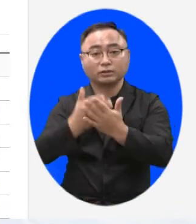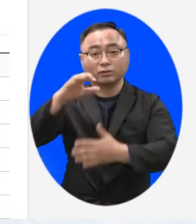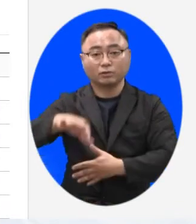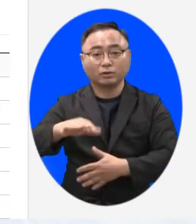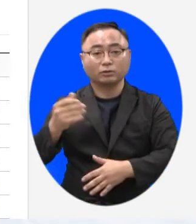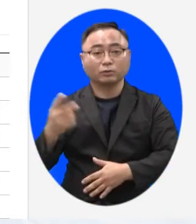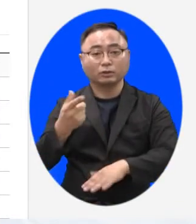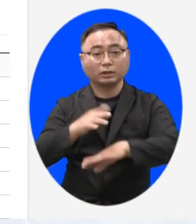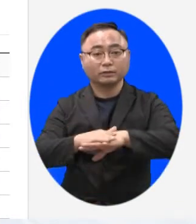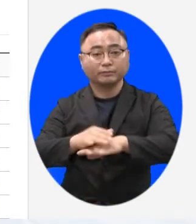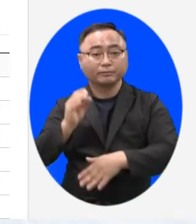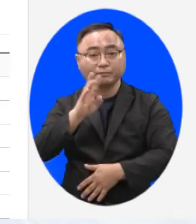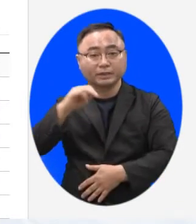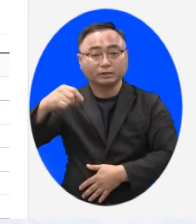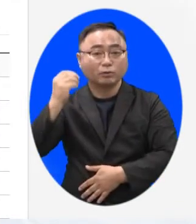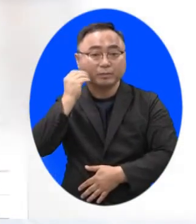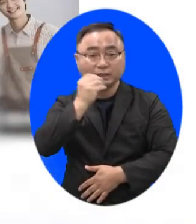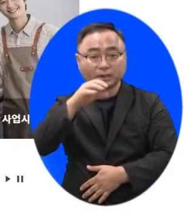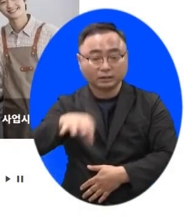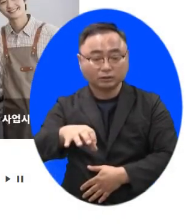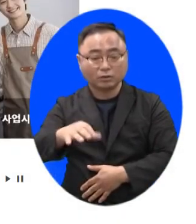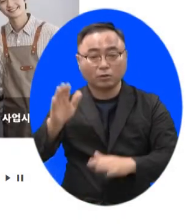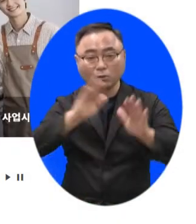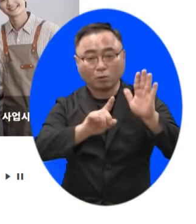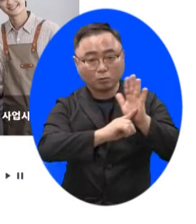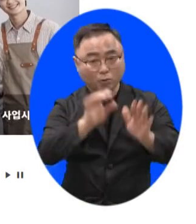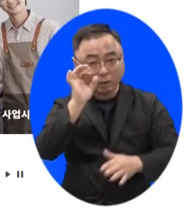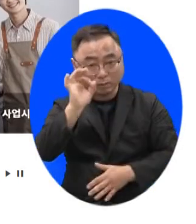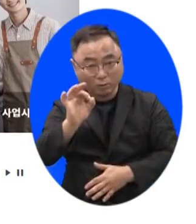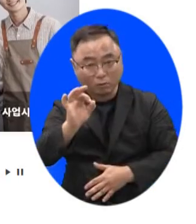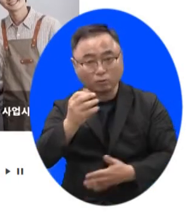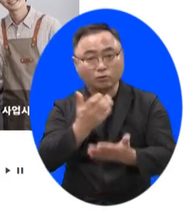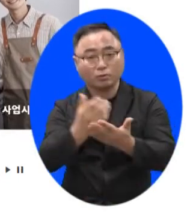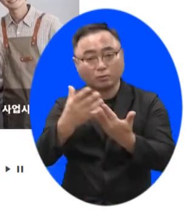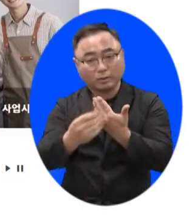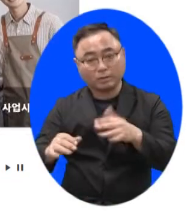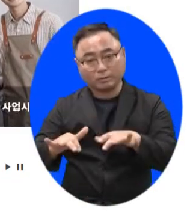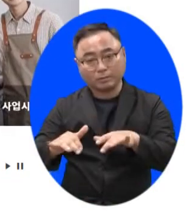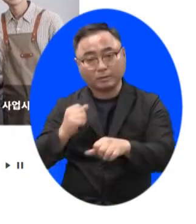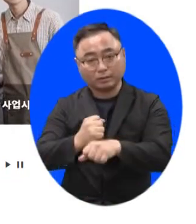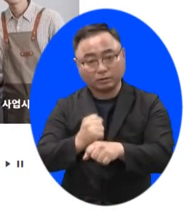대전일자리경제진흥원 대전비즈 홈페이지에서 공고문을 확인하고 제출 서식을